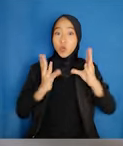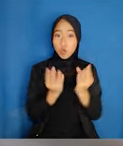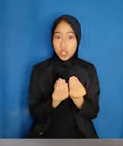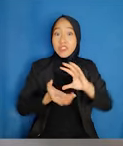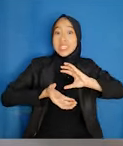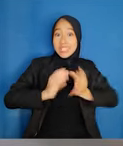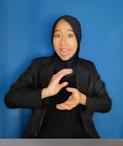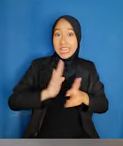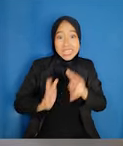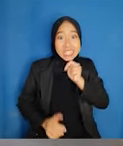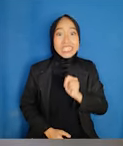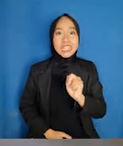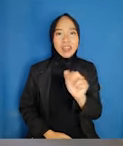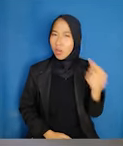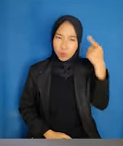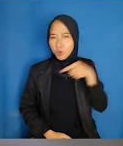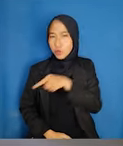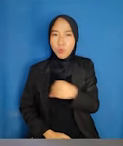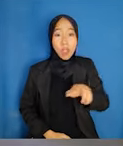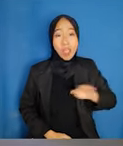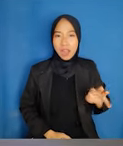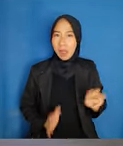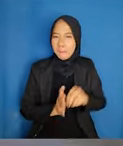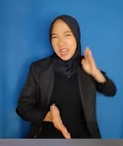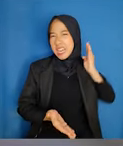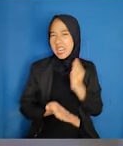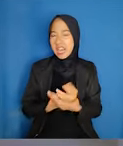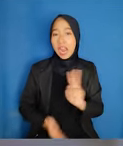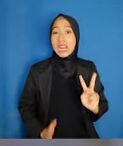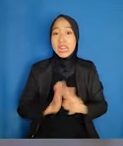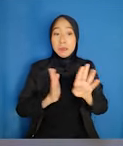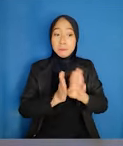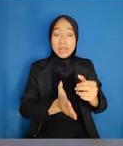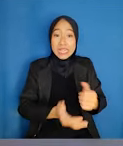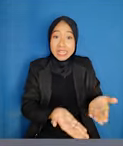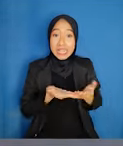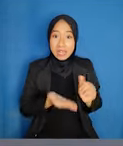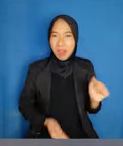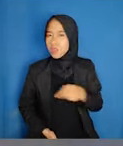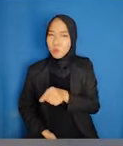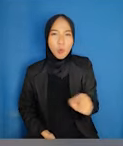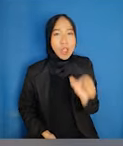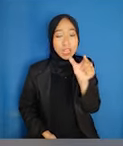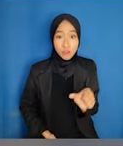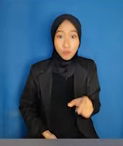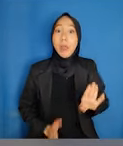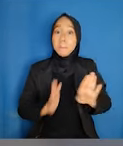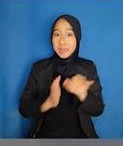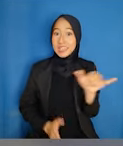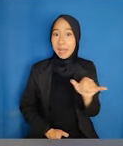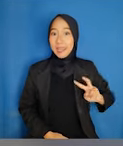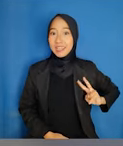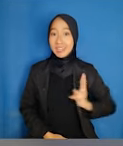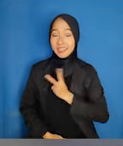menjadi kenyataan untuk semua anak, menegaskan keberterimaan dan pemberdayaan setiap individu. Bersama,